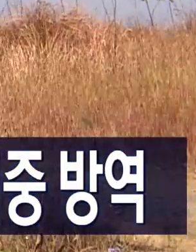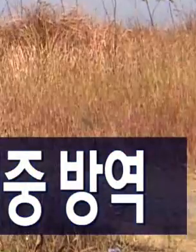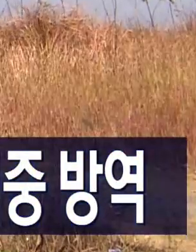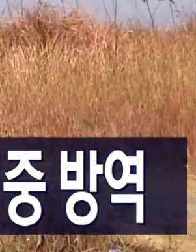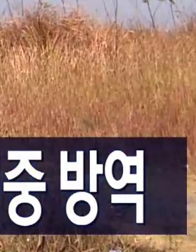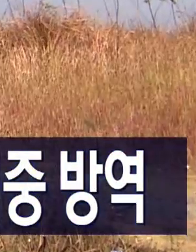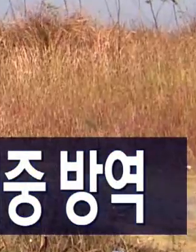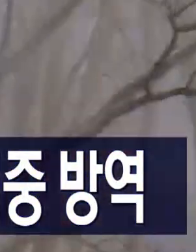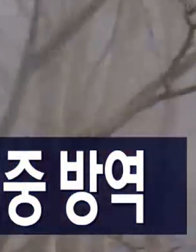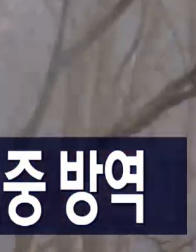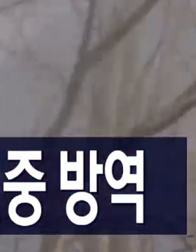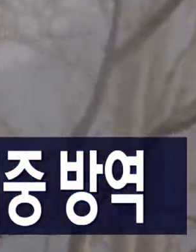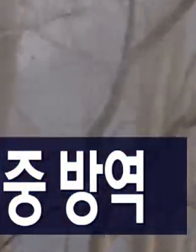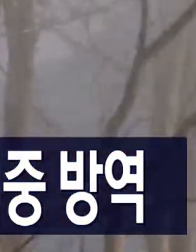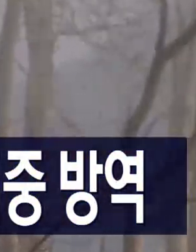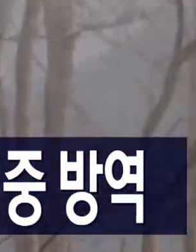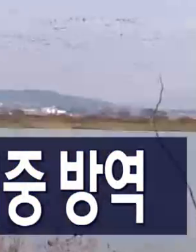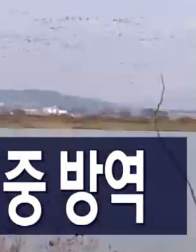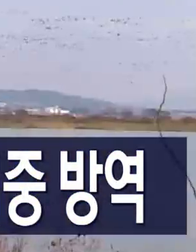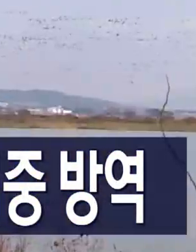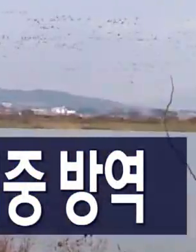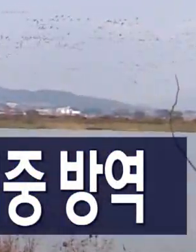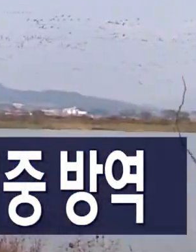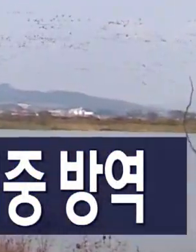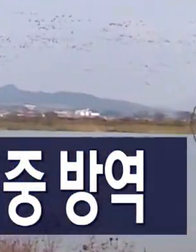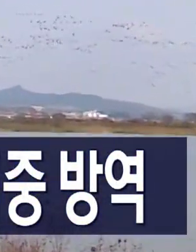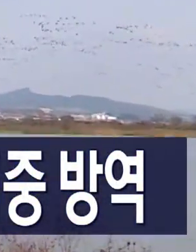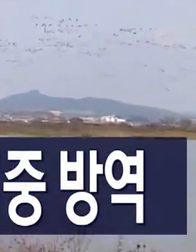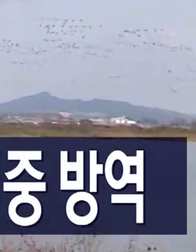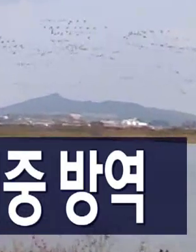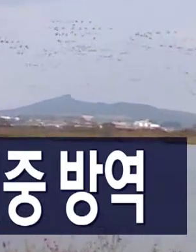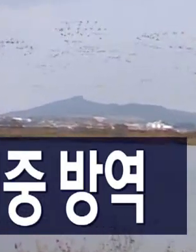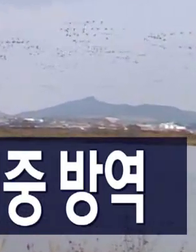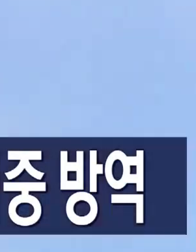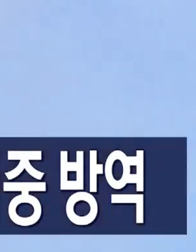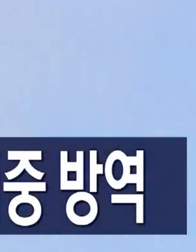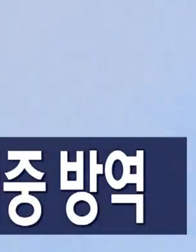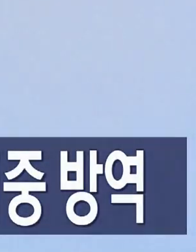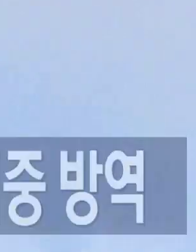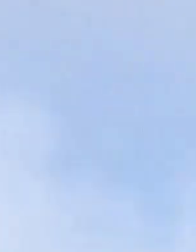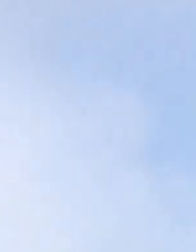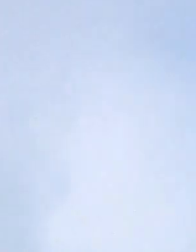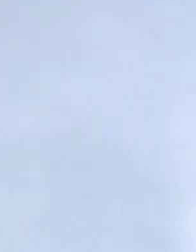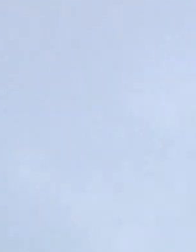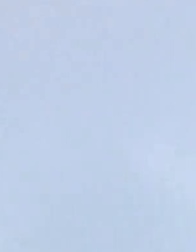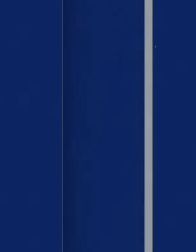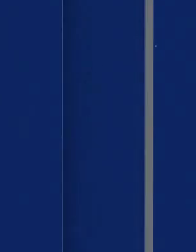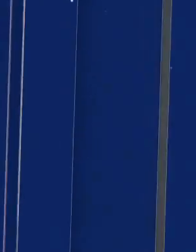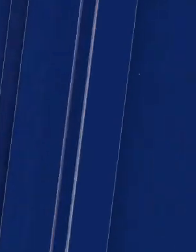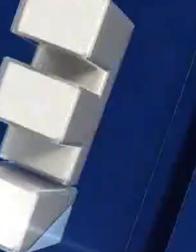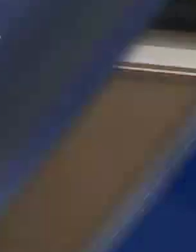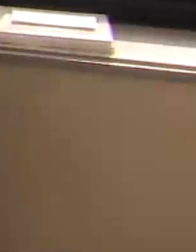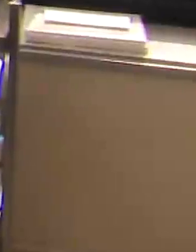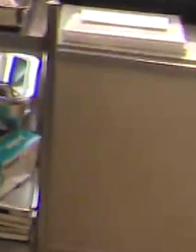전남에서도 AI 확산 우려가 커짐에 따라 방역당국의 철새 도래지 출입을 통제하고 집중 방역을 이어가고 있습니다.